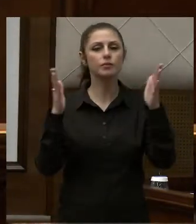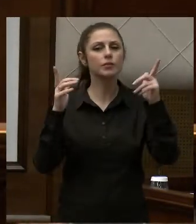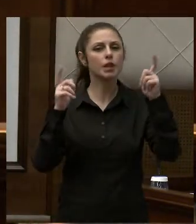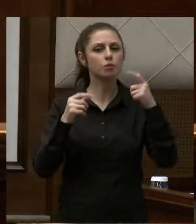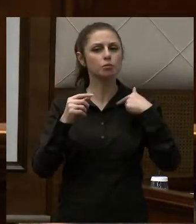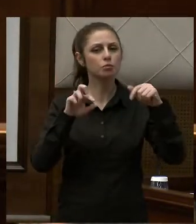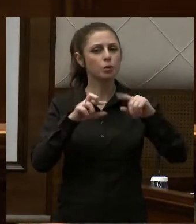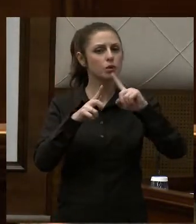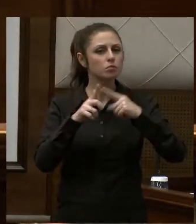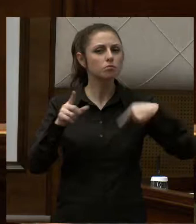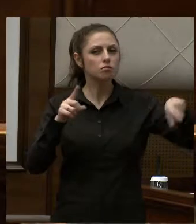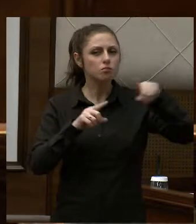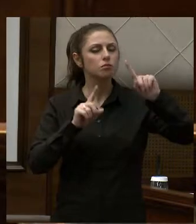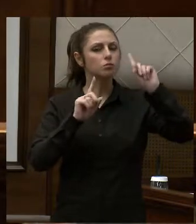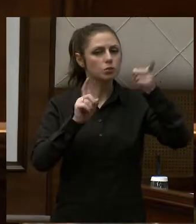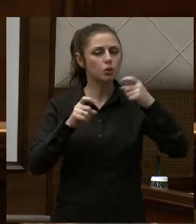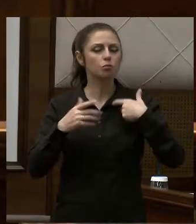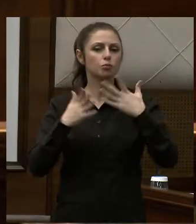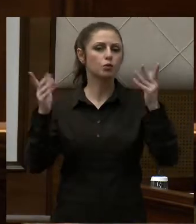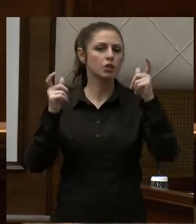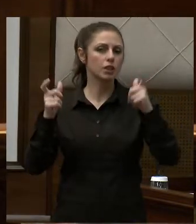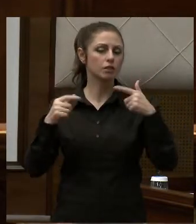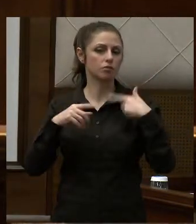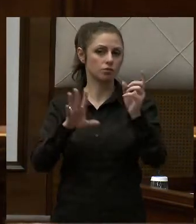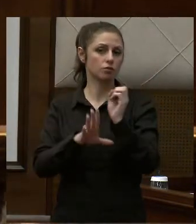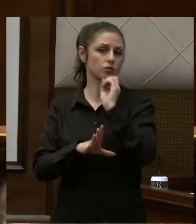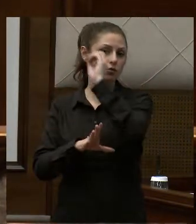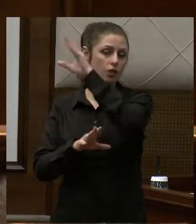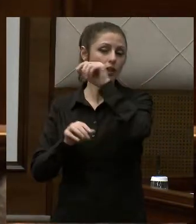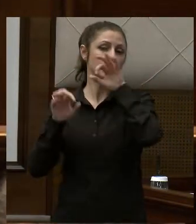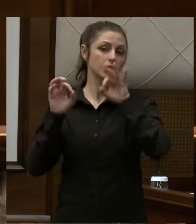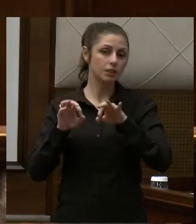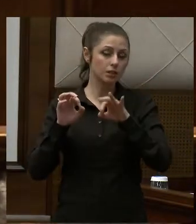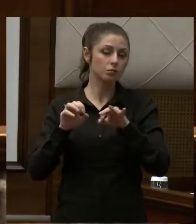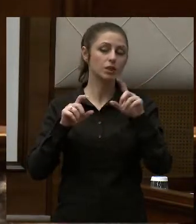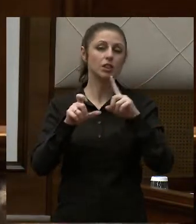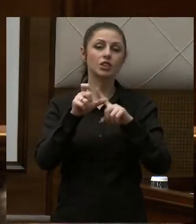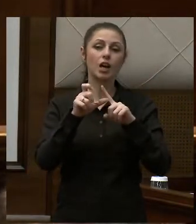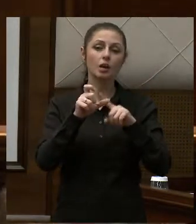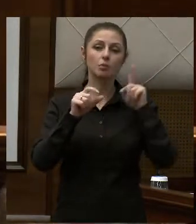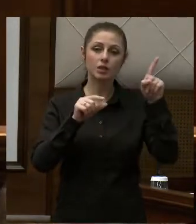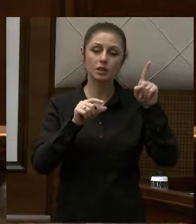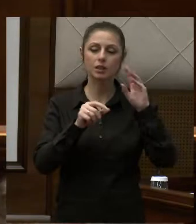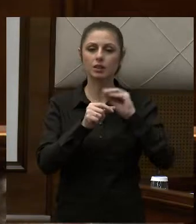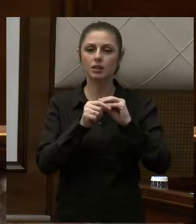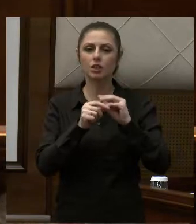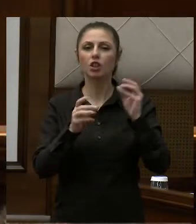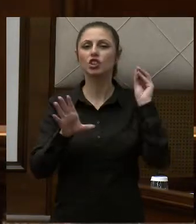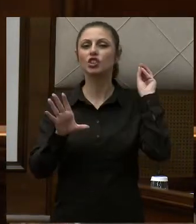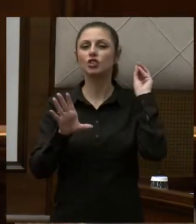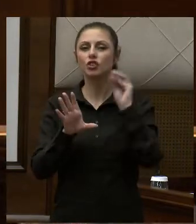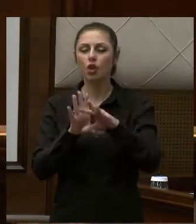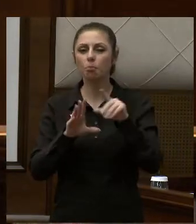gönderildi ve şu anda bildiğim kadarıyla Çakmaklı'daki çöp transfer istasyon